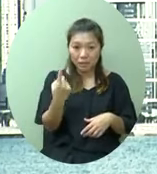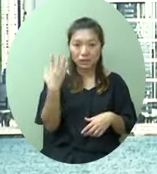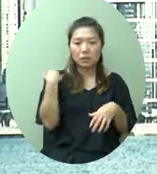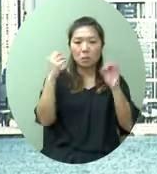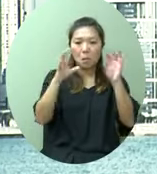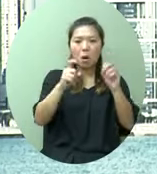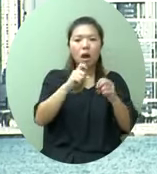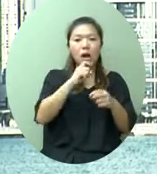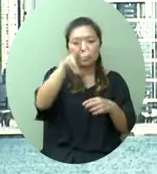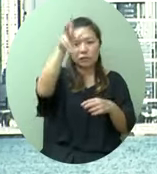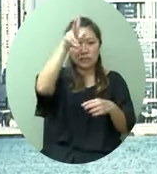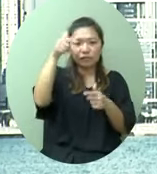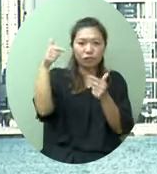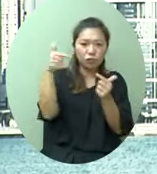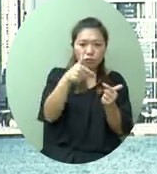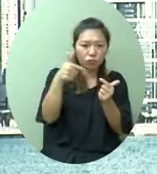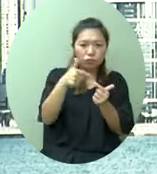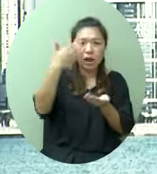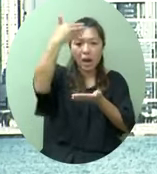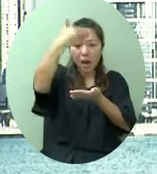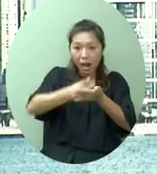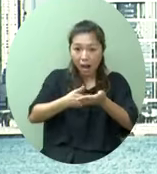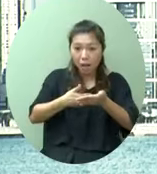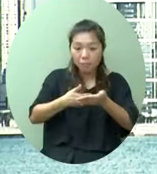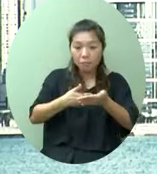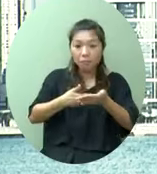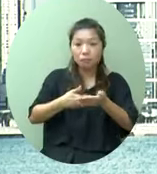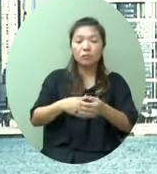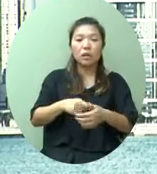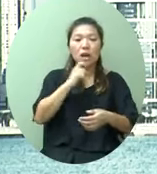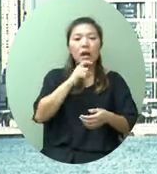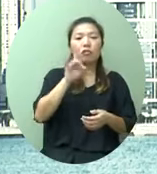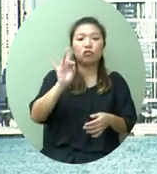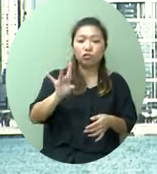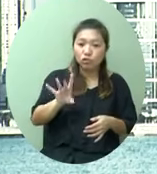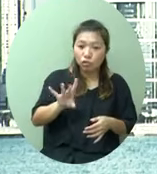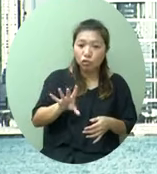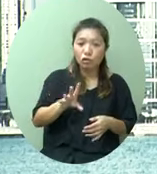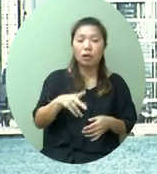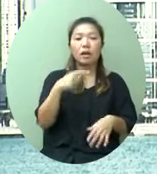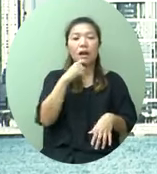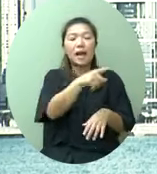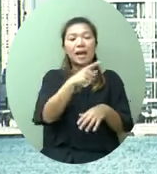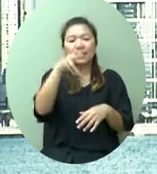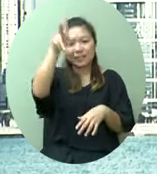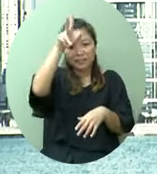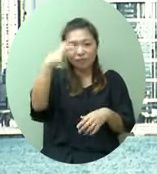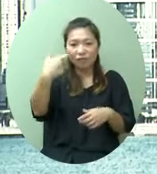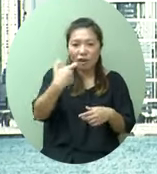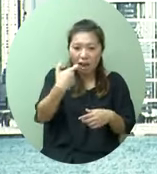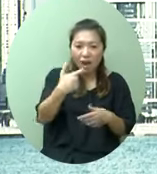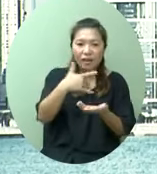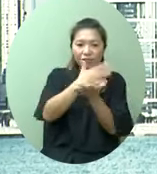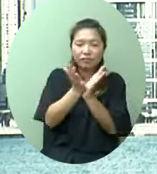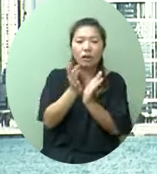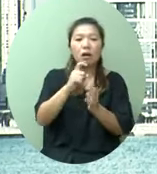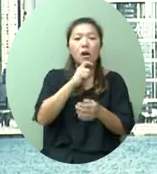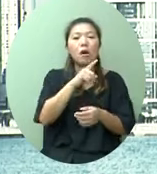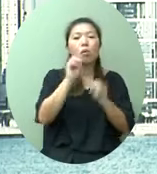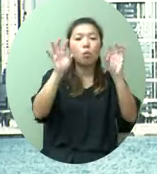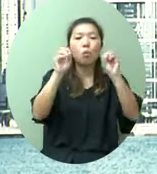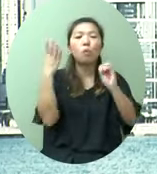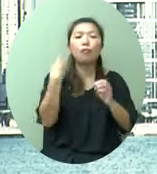需要政府延續嘅寬減租金啊，政府收費嘅措施咧，我哋已經公布咗啦。另